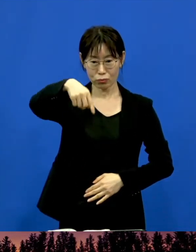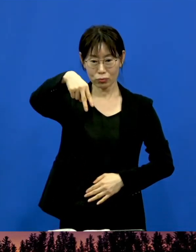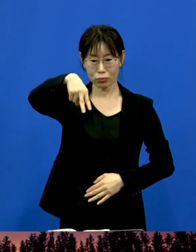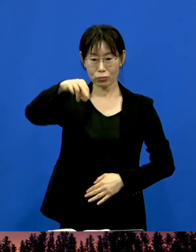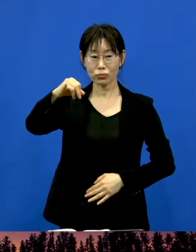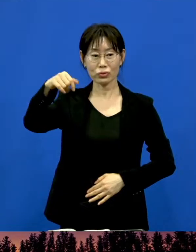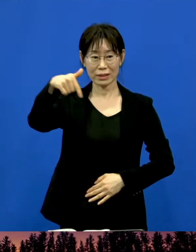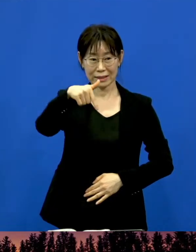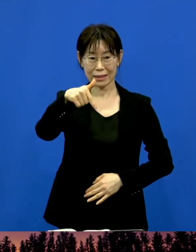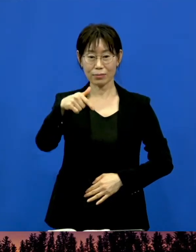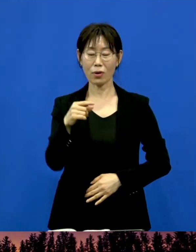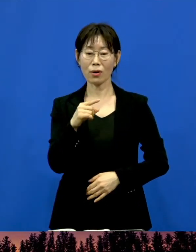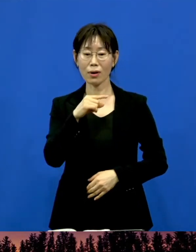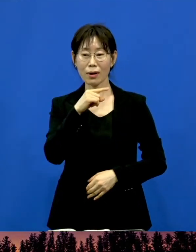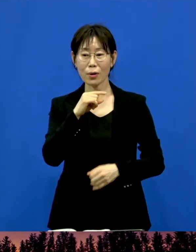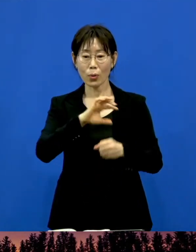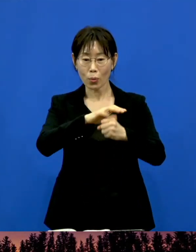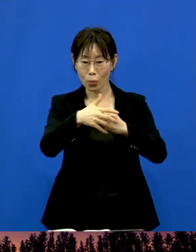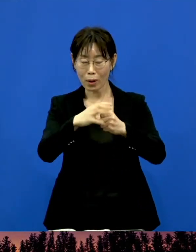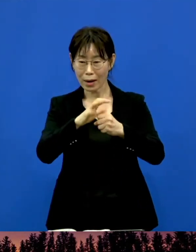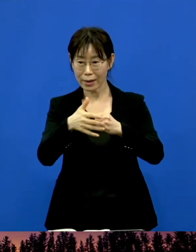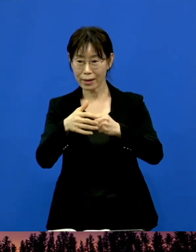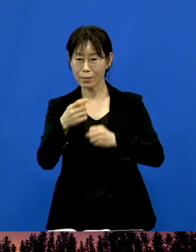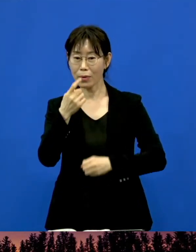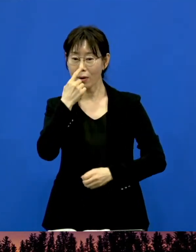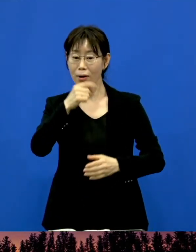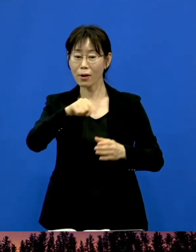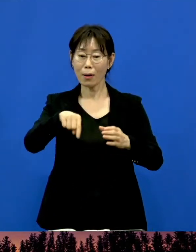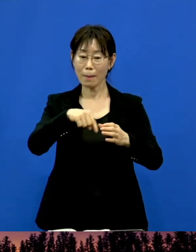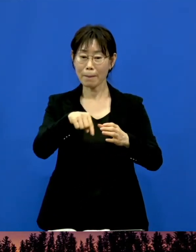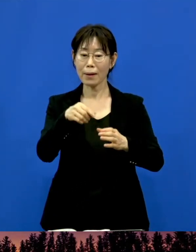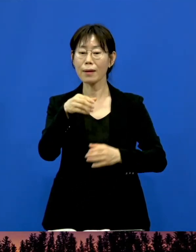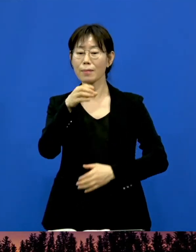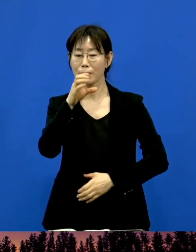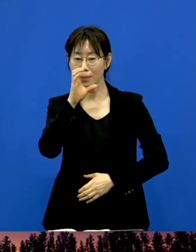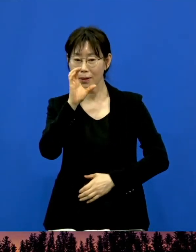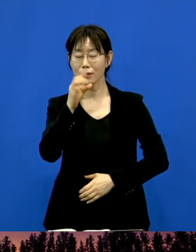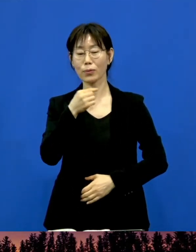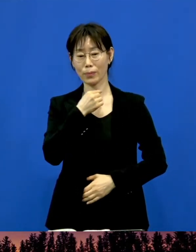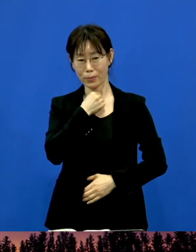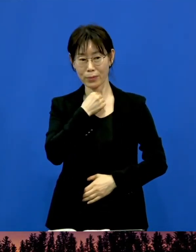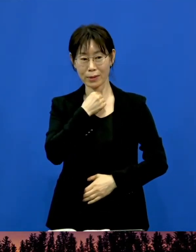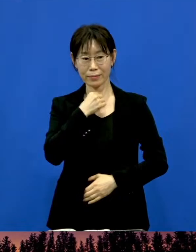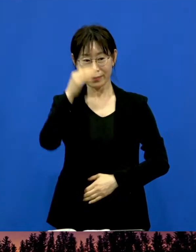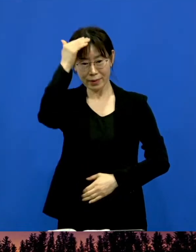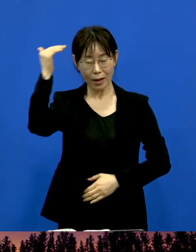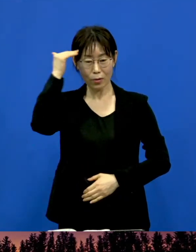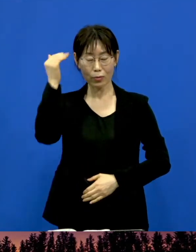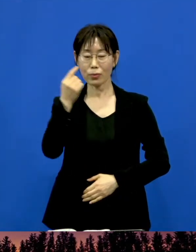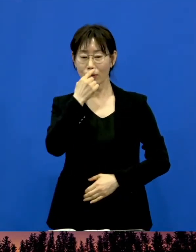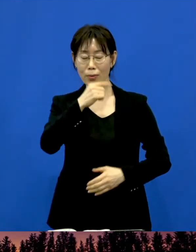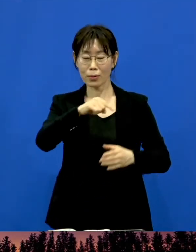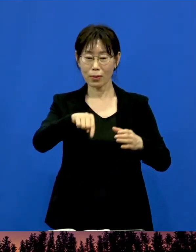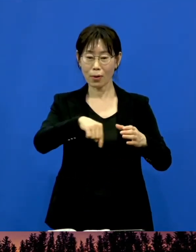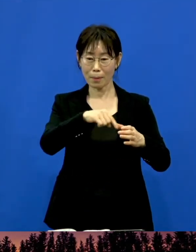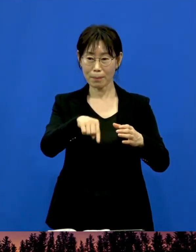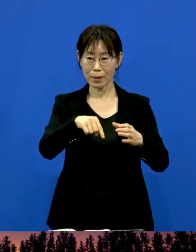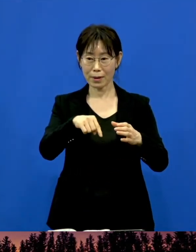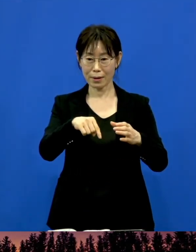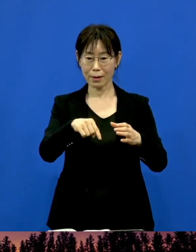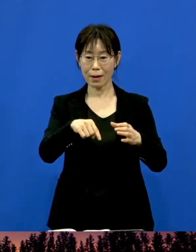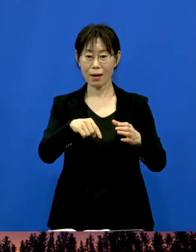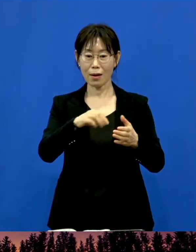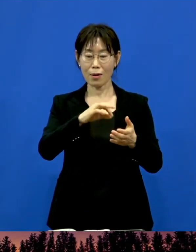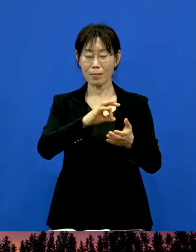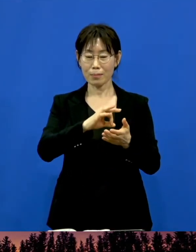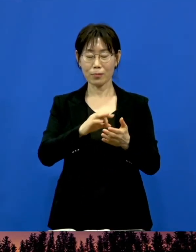한국을 먹고 싶은 거죠. 그리고 커피를 요즘 마시고, 요즘 우리가 대한민국 커피 소비량이 엄청나죠. 여러분. 커피를 마시고